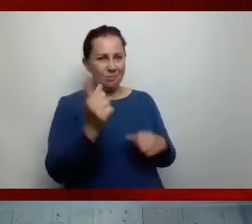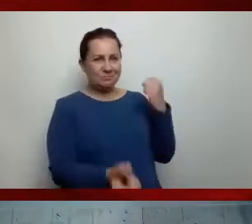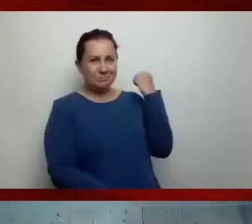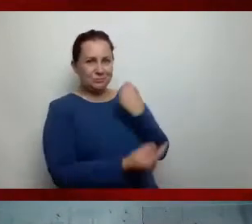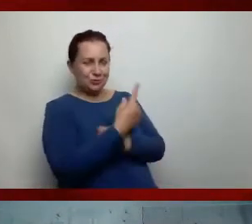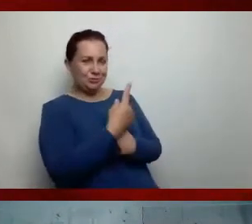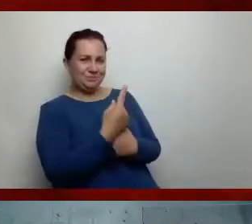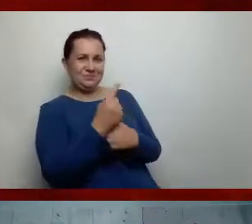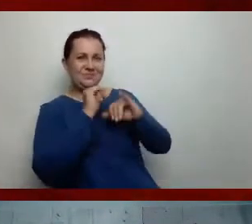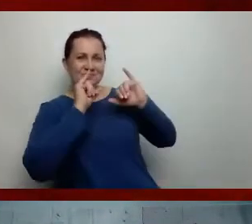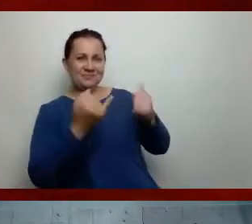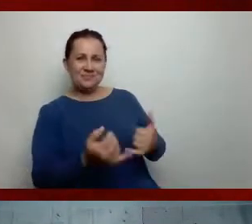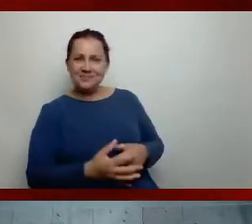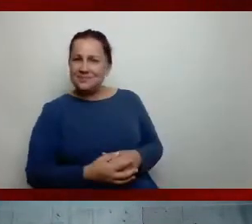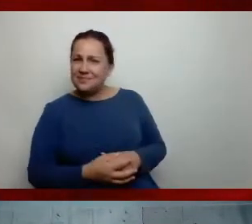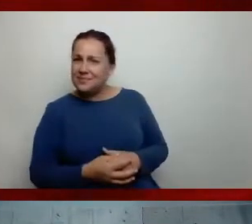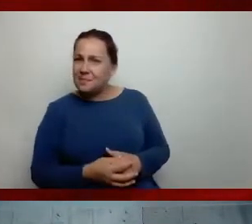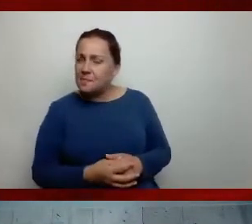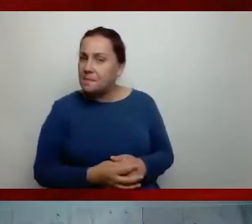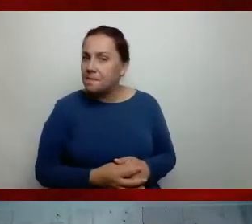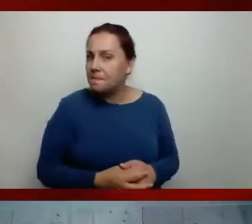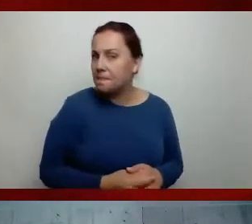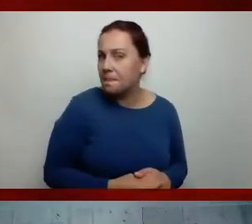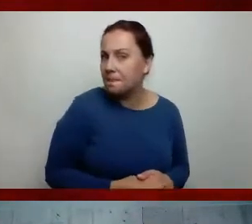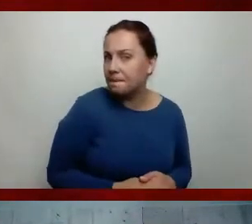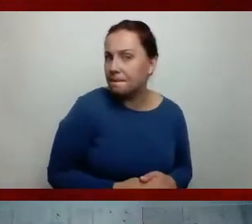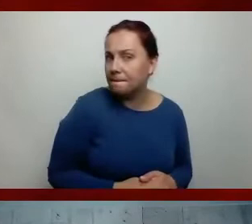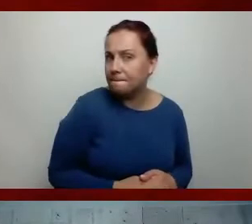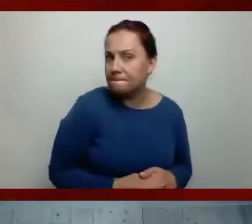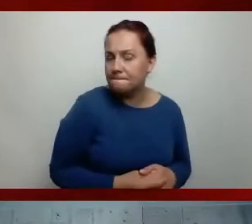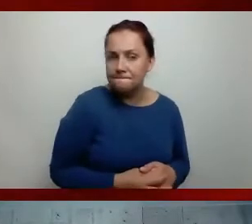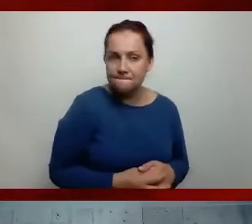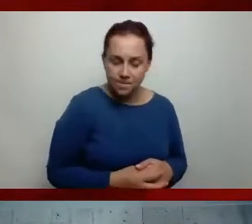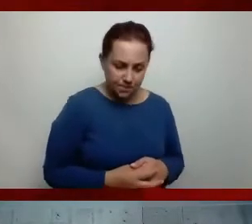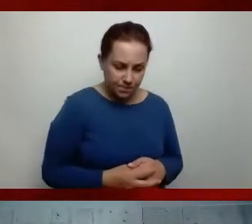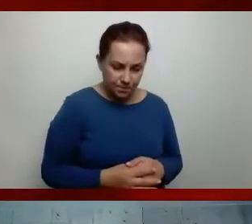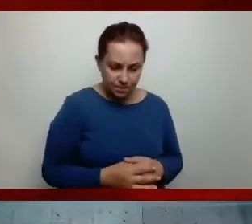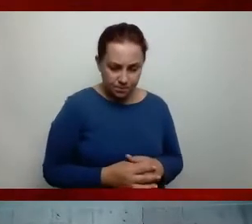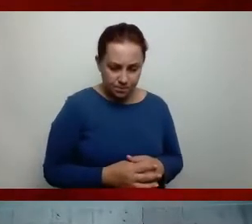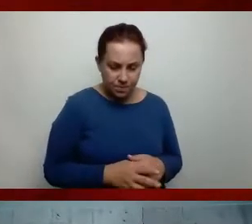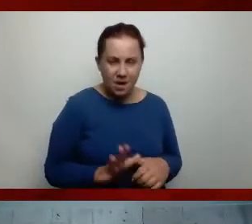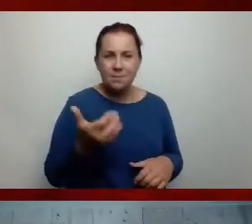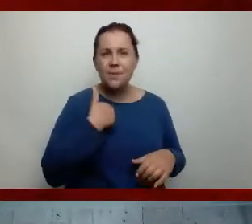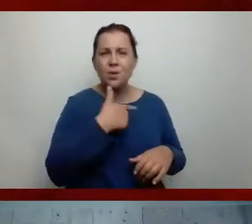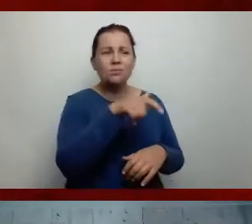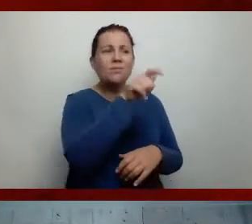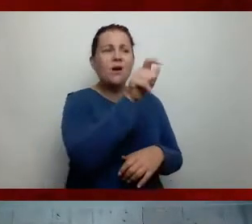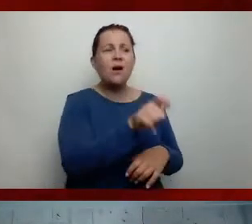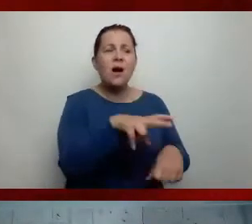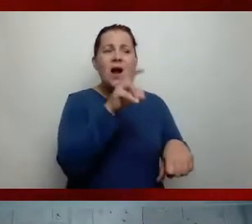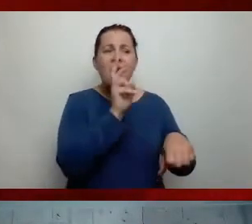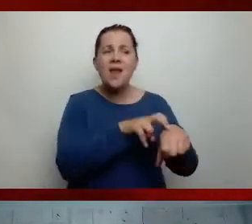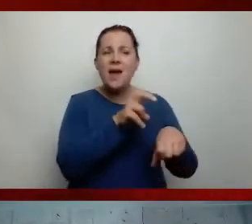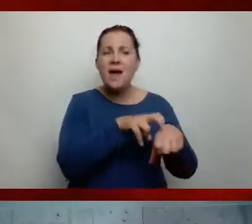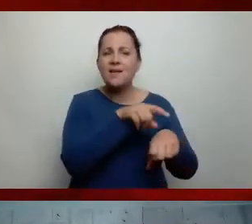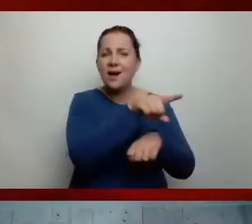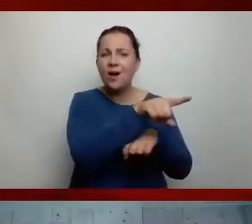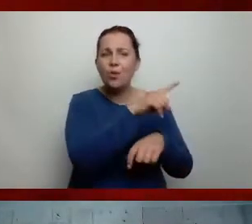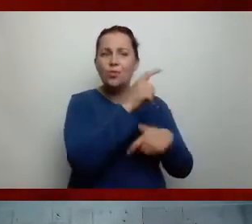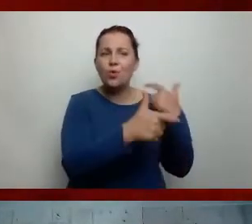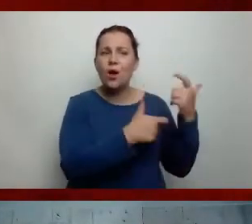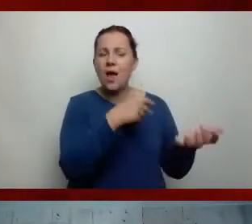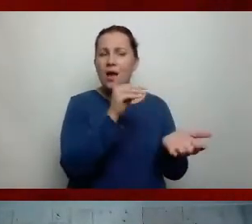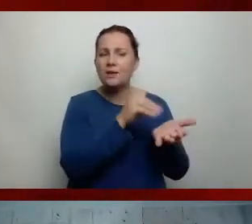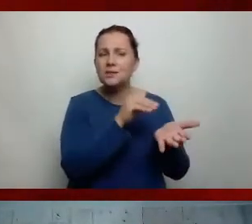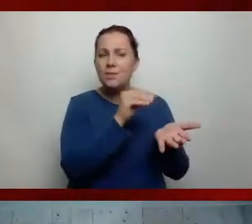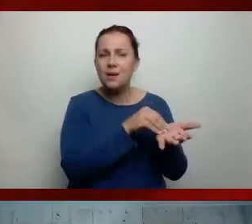nikt nie chciał przyjąć tej kolekcji. Biruli Białynieckiego to był taki lekarz, który eksperymentował,